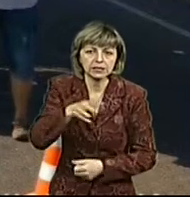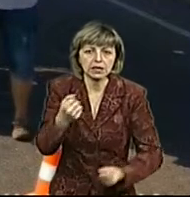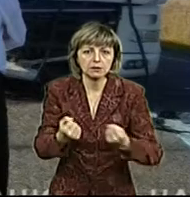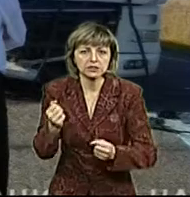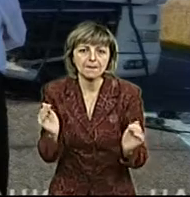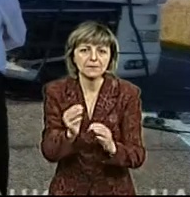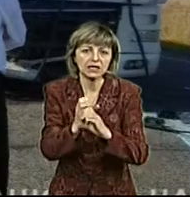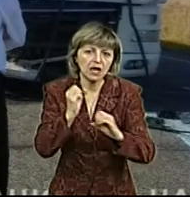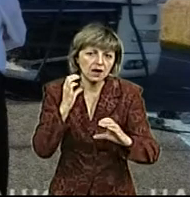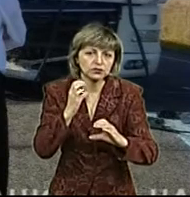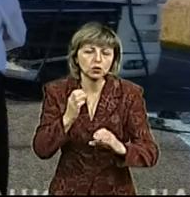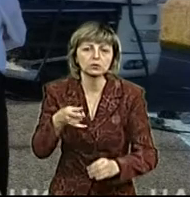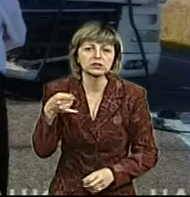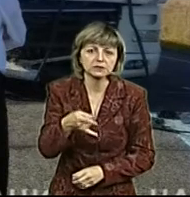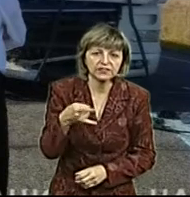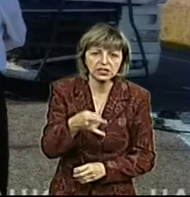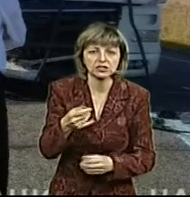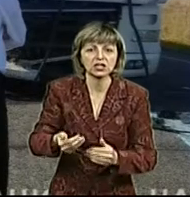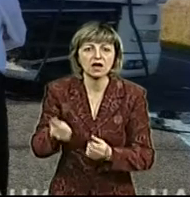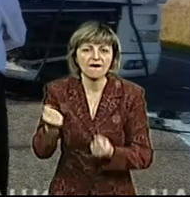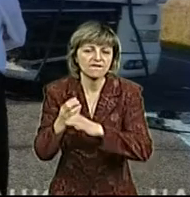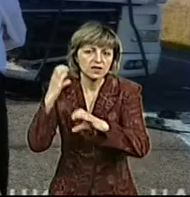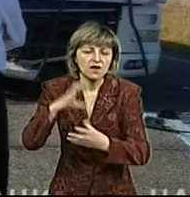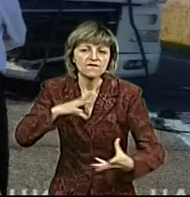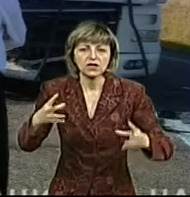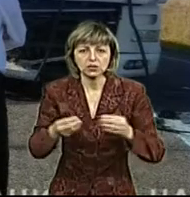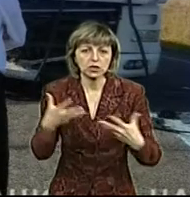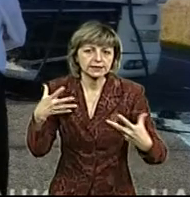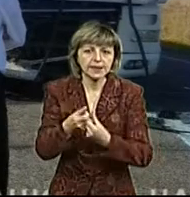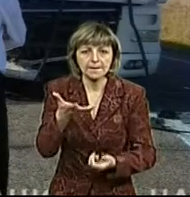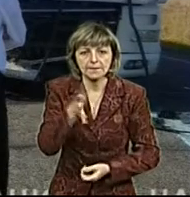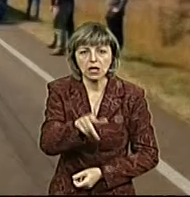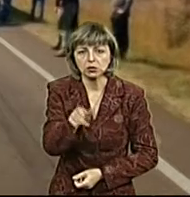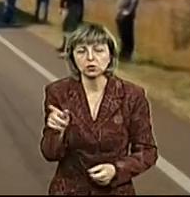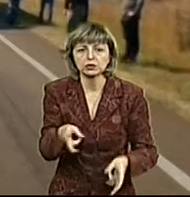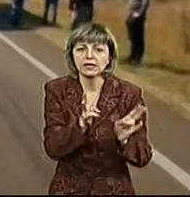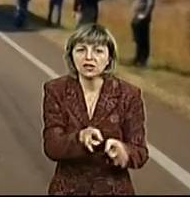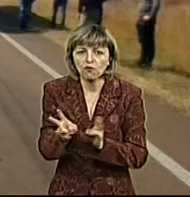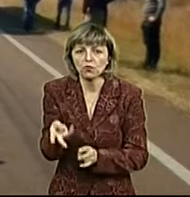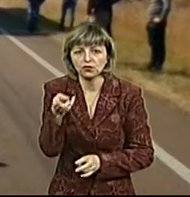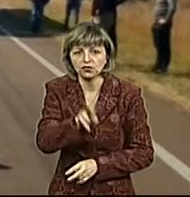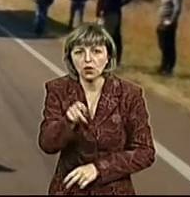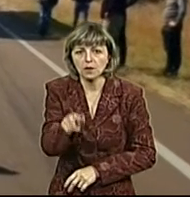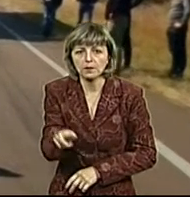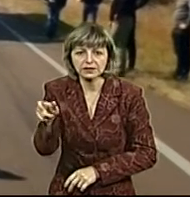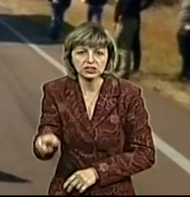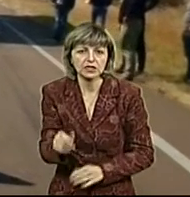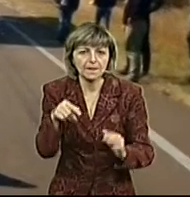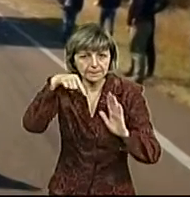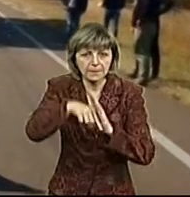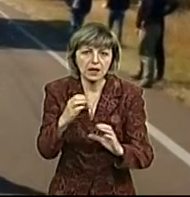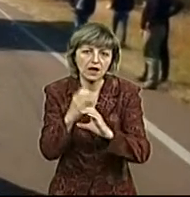– мікроавтобус, вантажівка та легковик. В результаті зіткнення п'ятеро людей отримали травми, двоє пасажирів